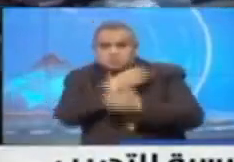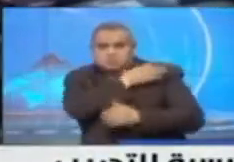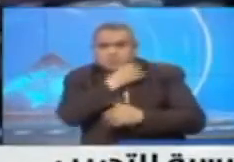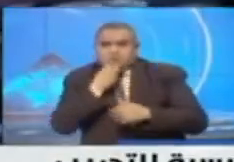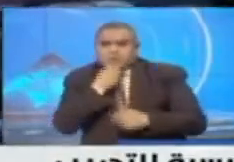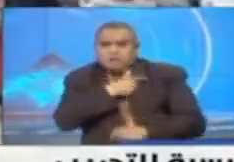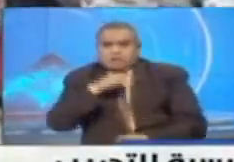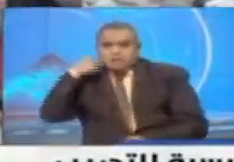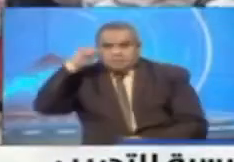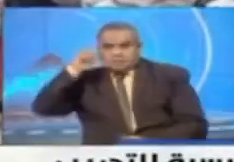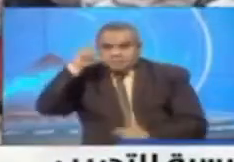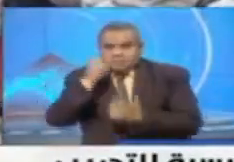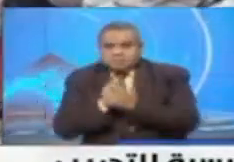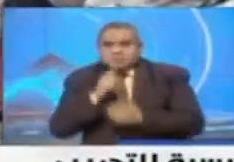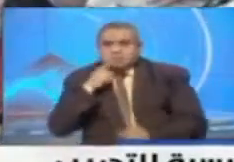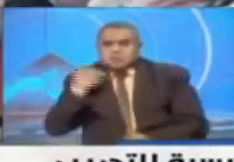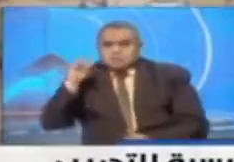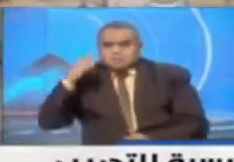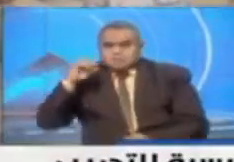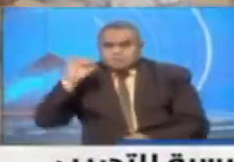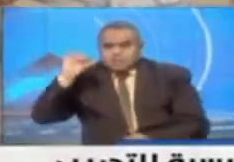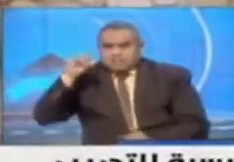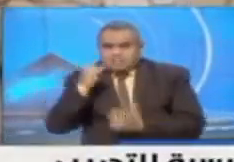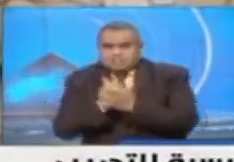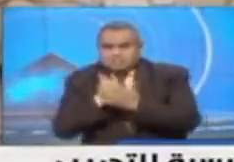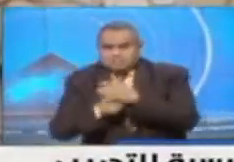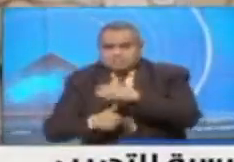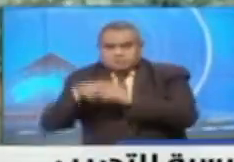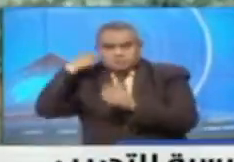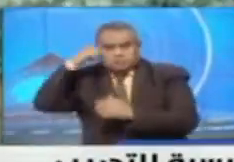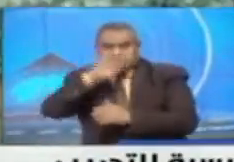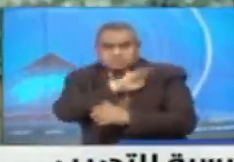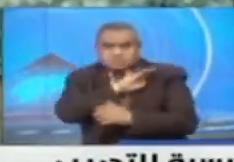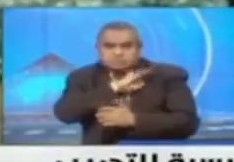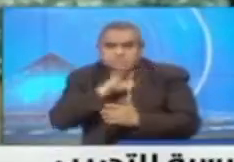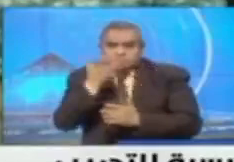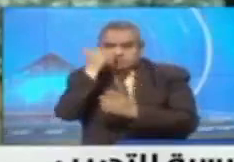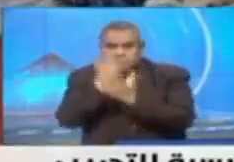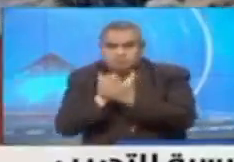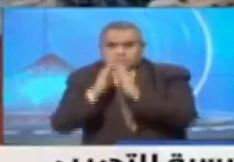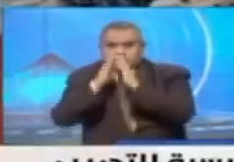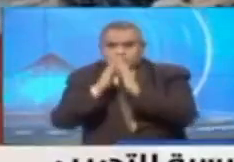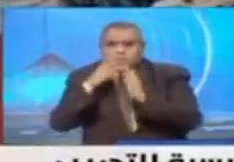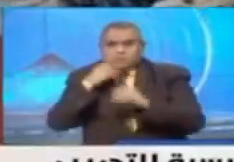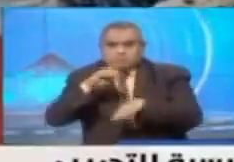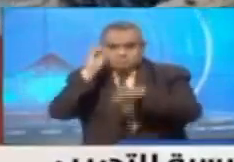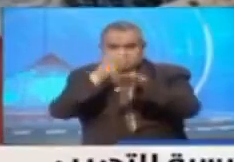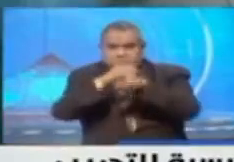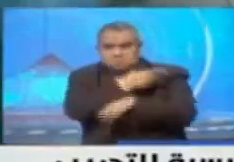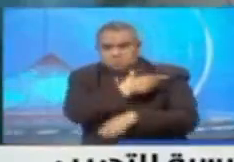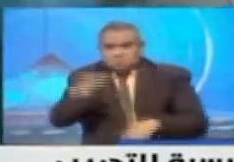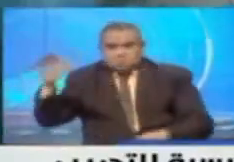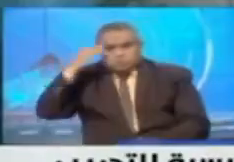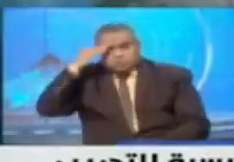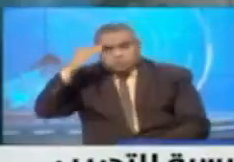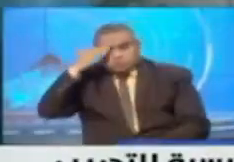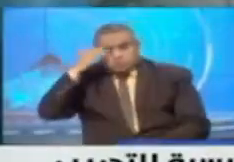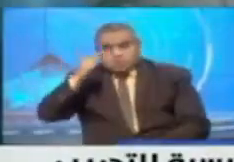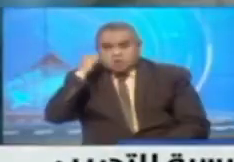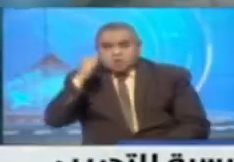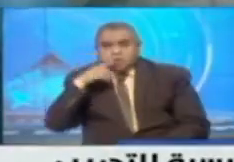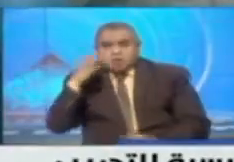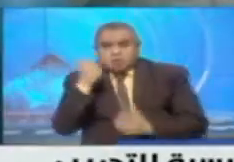محمد زكي القائد العام للقوات المسلحة وزير الدفاع والإنتاج الحربي للحضور، مؤكداً